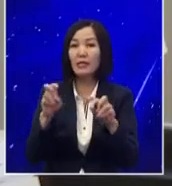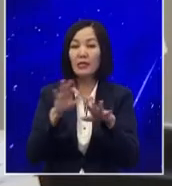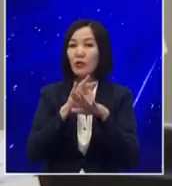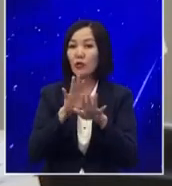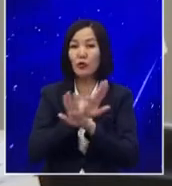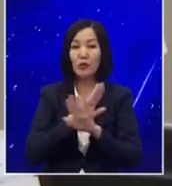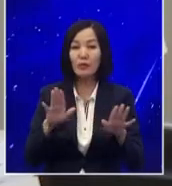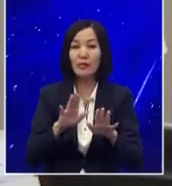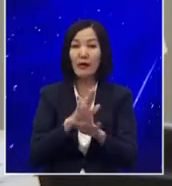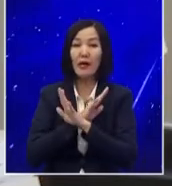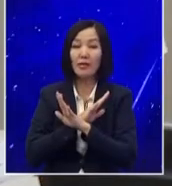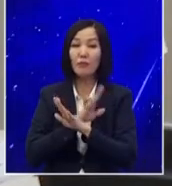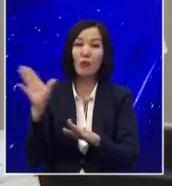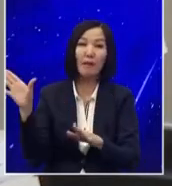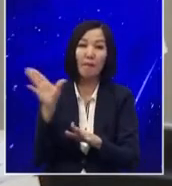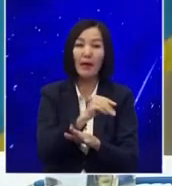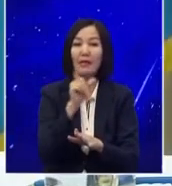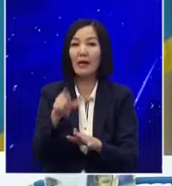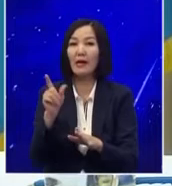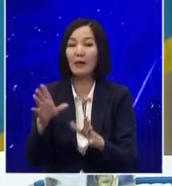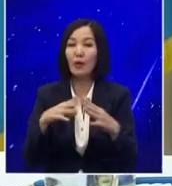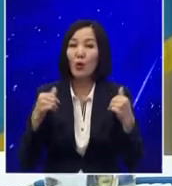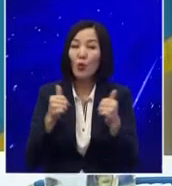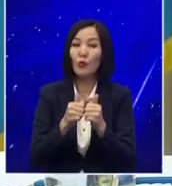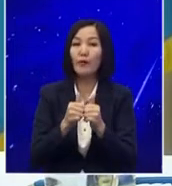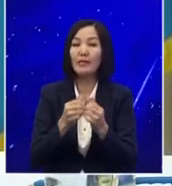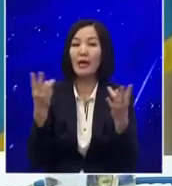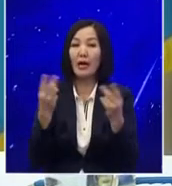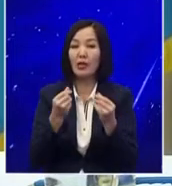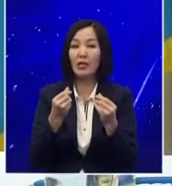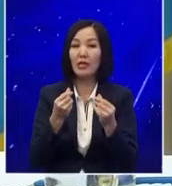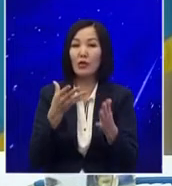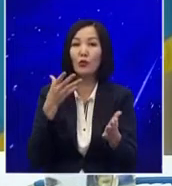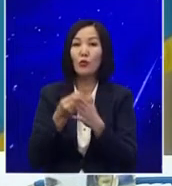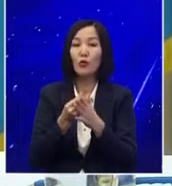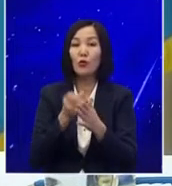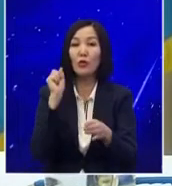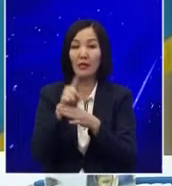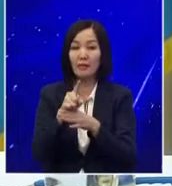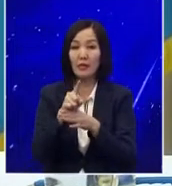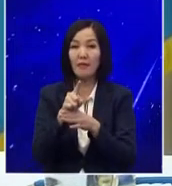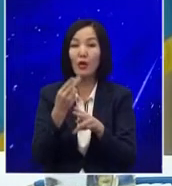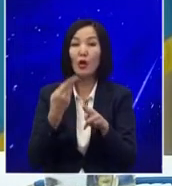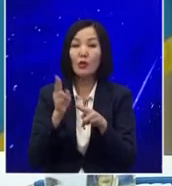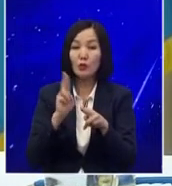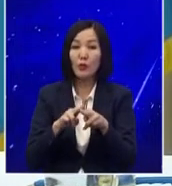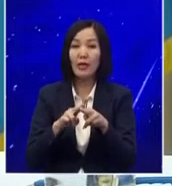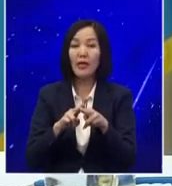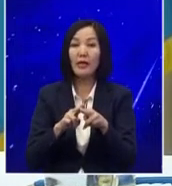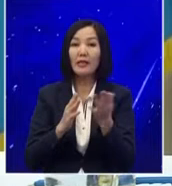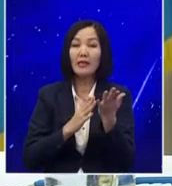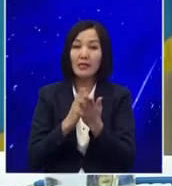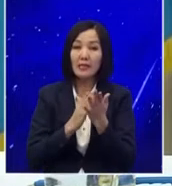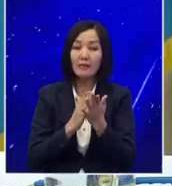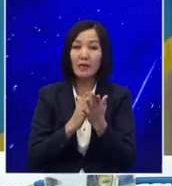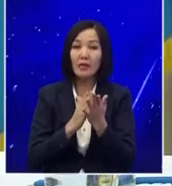жүргізбестен қайтыс болған медицина қызметкерлерінің отбасына тиесілі барлық төлемақыны төлеуді тапсырамын. Сондай-ақ олардың қызмет